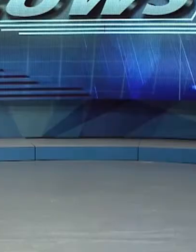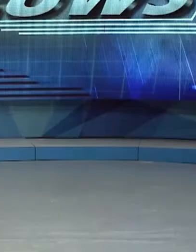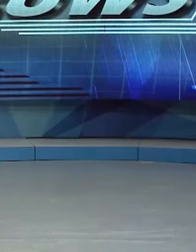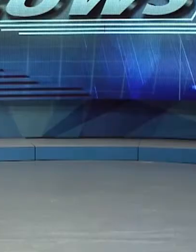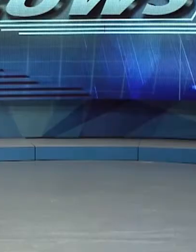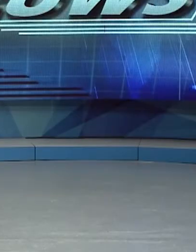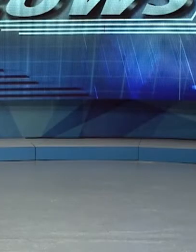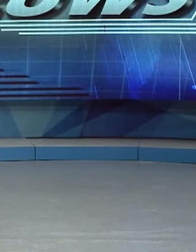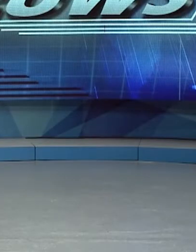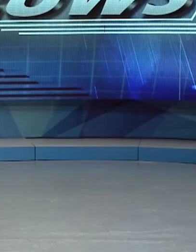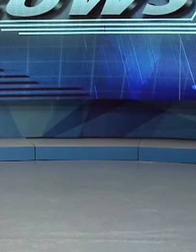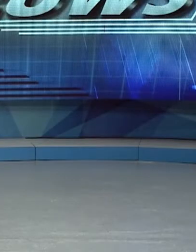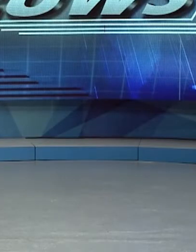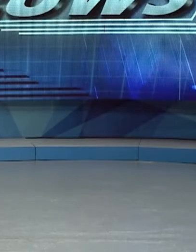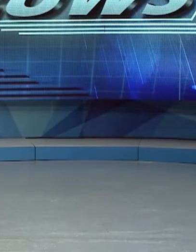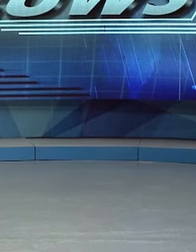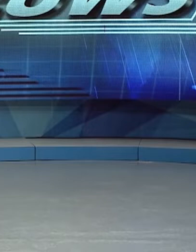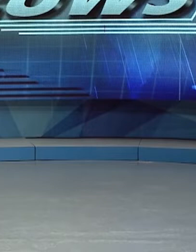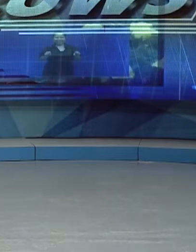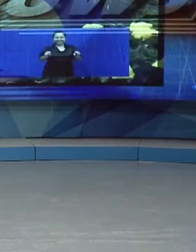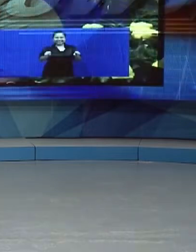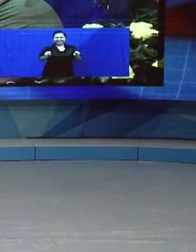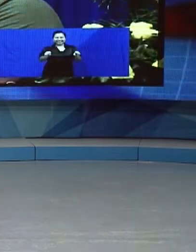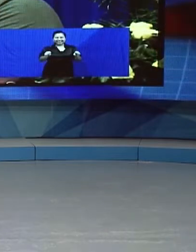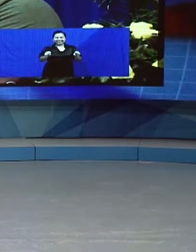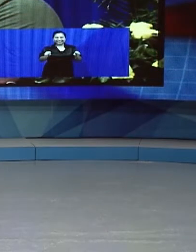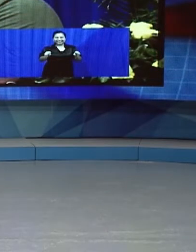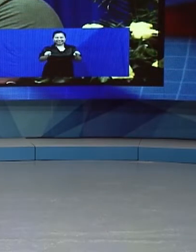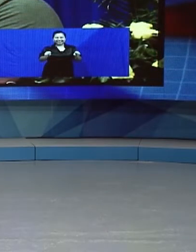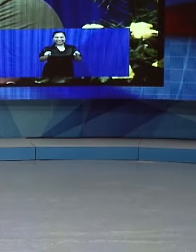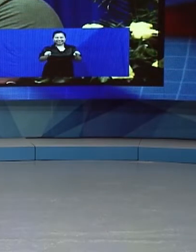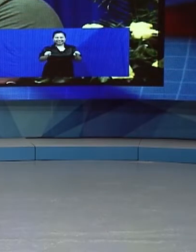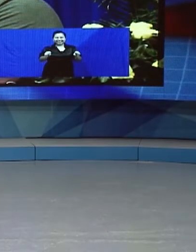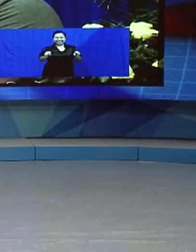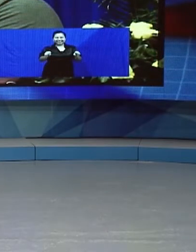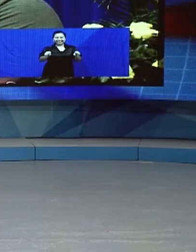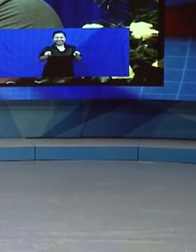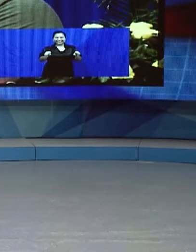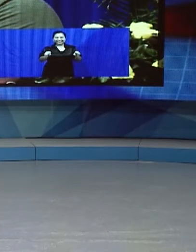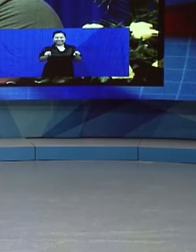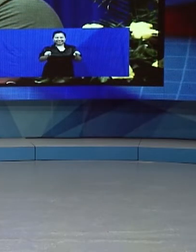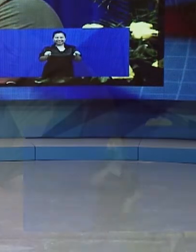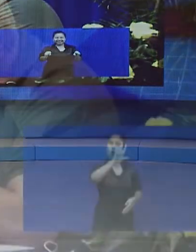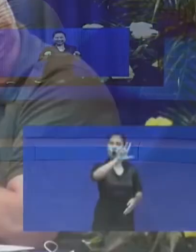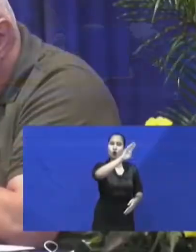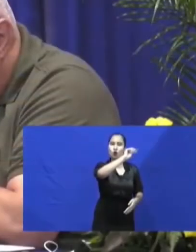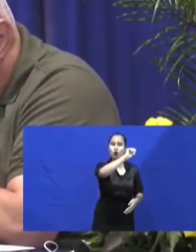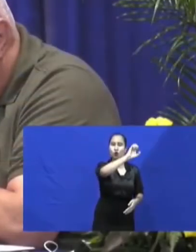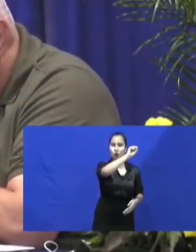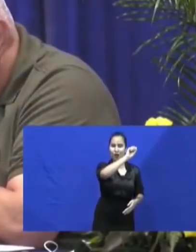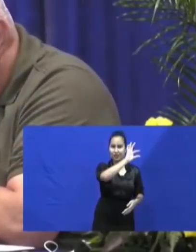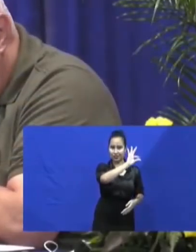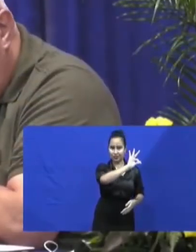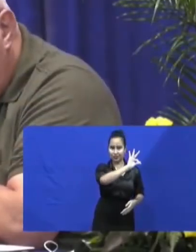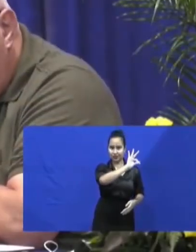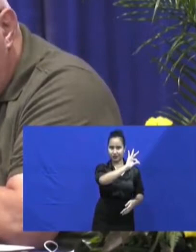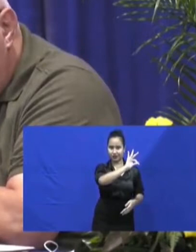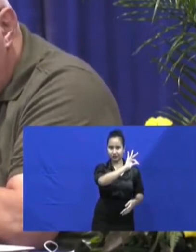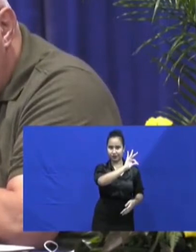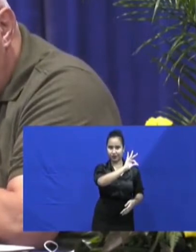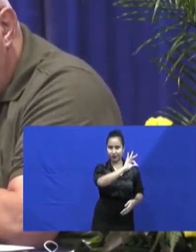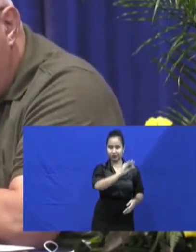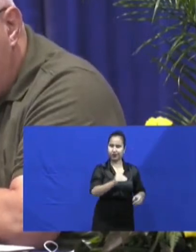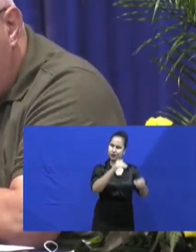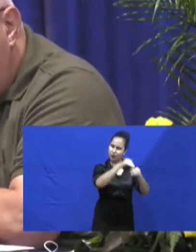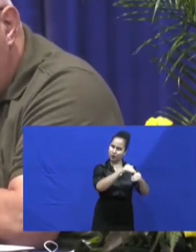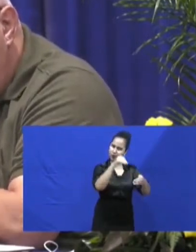En zowel in het westen als in het oosten van ons land zijn er aanvullingen gepleegd op de controle posten bij de grensrivieren.